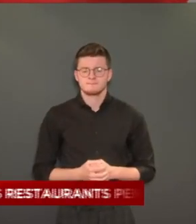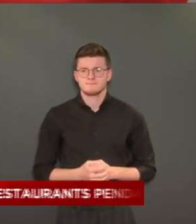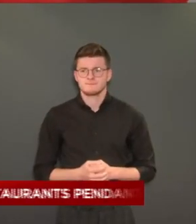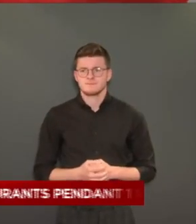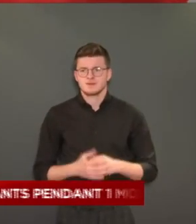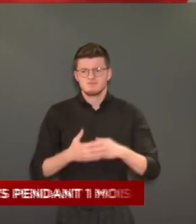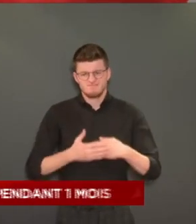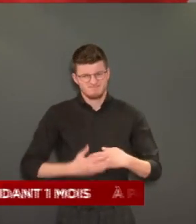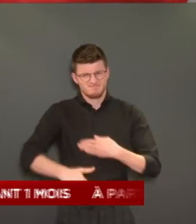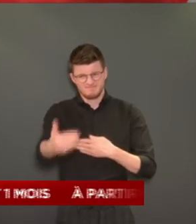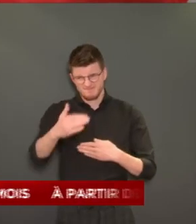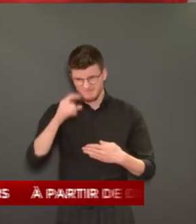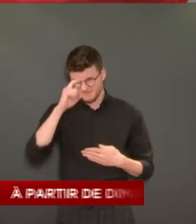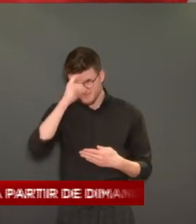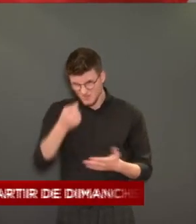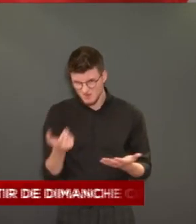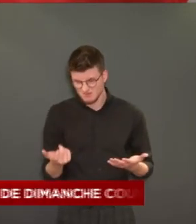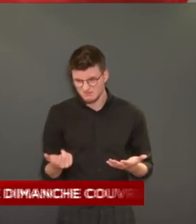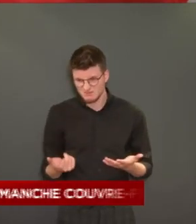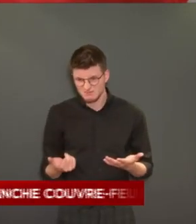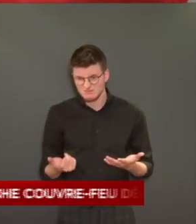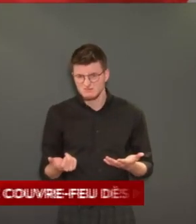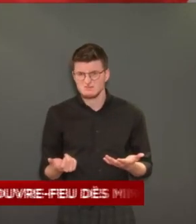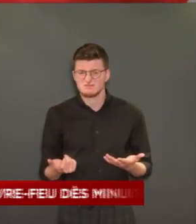Nous traversons une période extrêmement difficile.